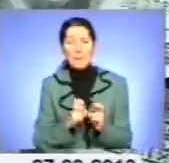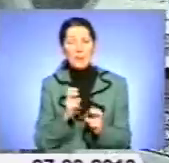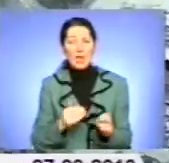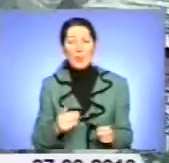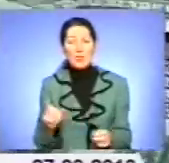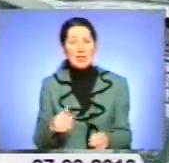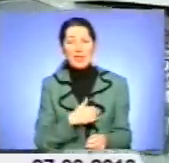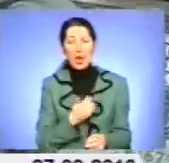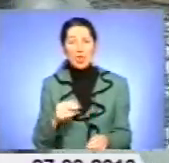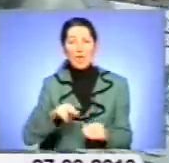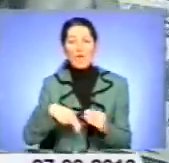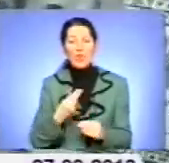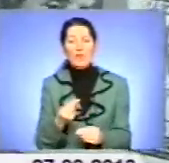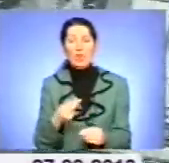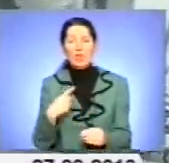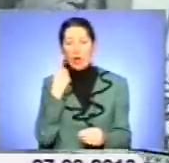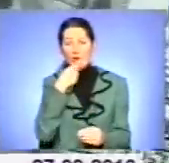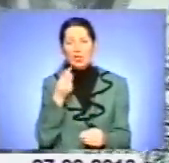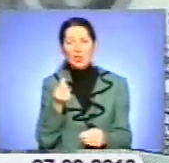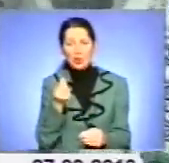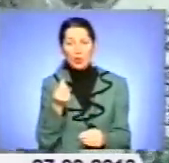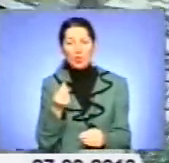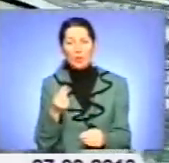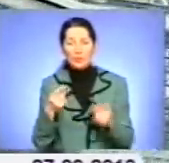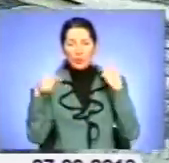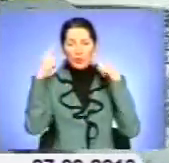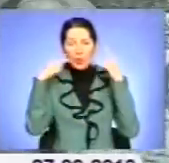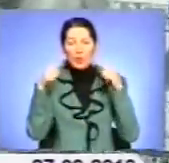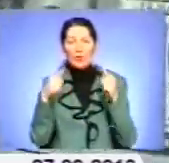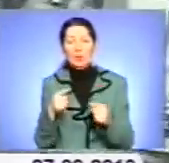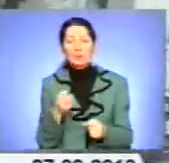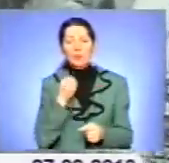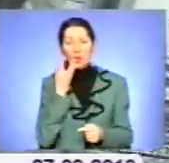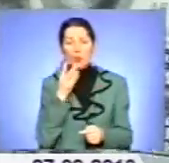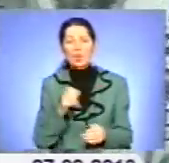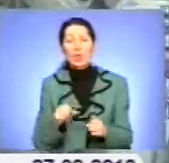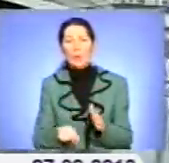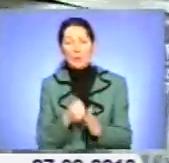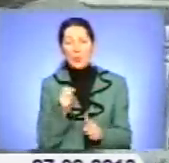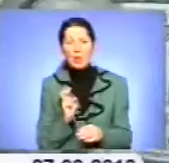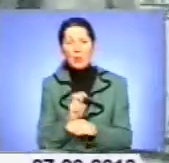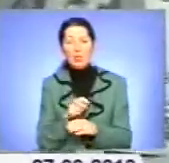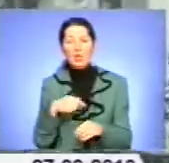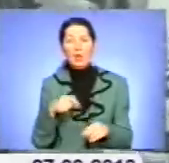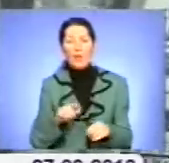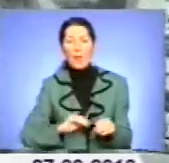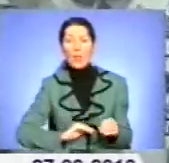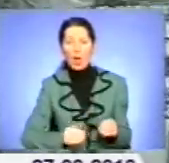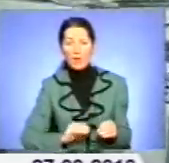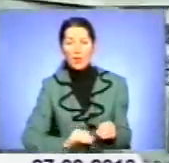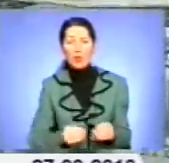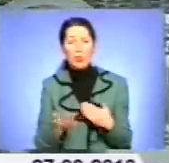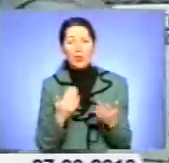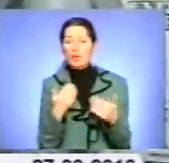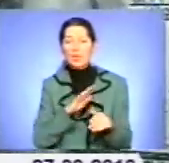Та самовпевненість підприємця змінив випадок, коли вимагачі прийшли до його торгового закладу. Розмовляти уже не стали, одразу перейшли